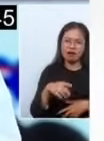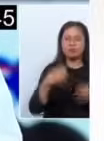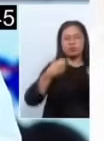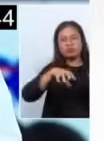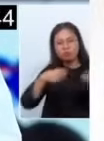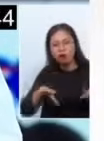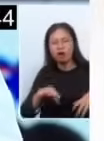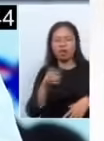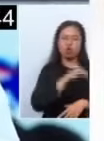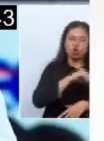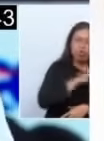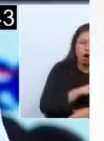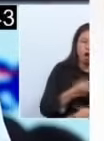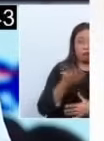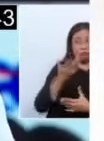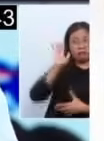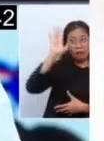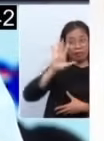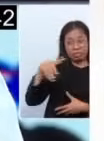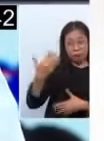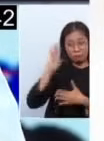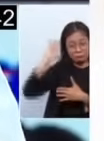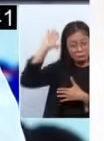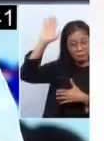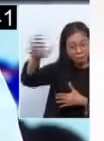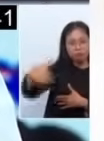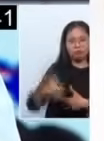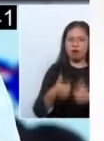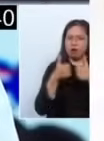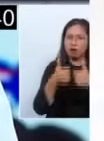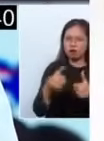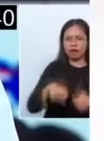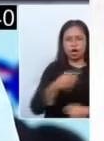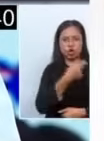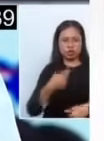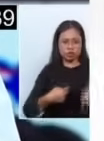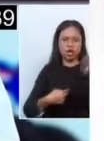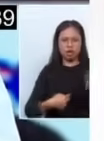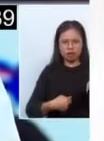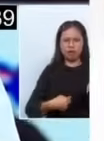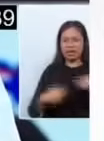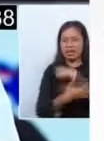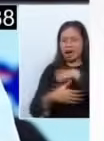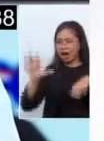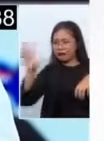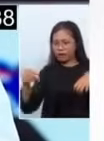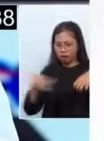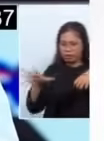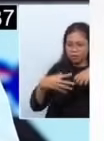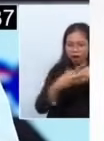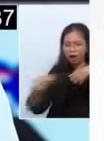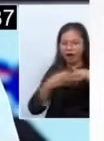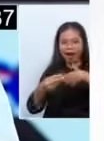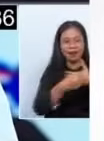dari rivalnya, yaitu Paslon 02 yang per hari ini relatif lebih terkonsolidasi basis kekuatan